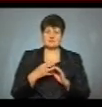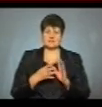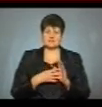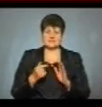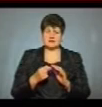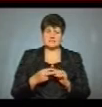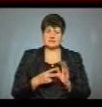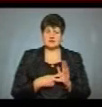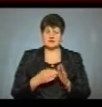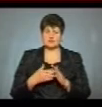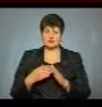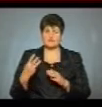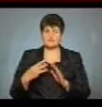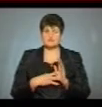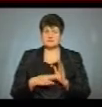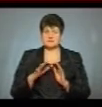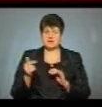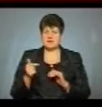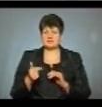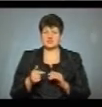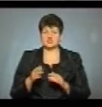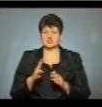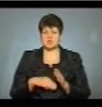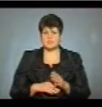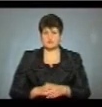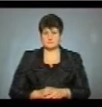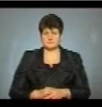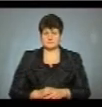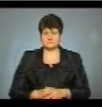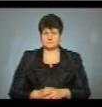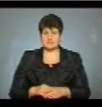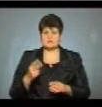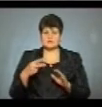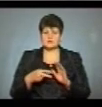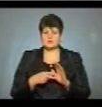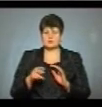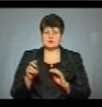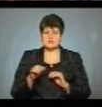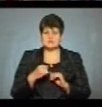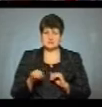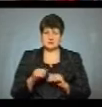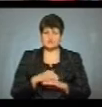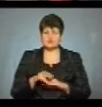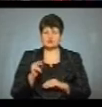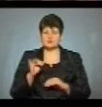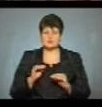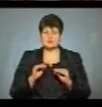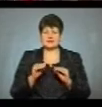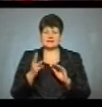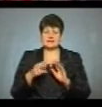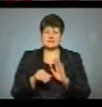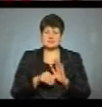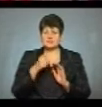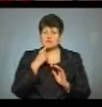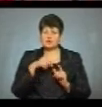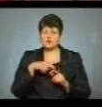від 17 до 85 гривень штрафу. Нагадаю, 27 серпня цього року на вулиці Чорновола висадили 36